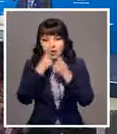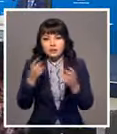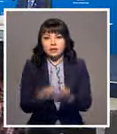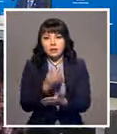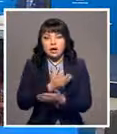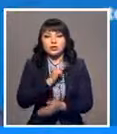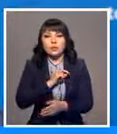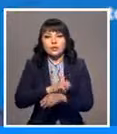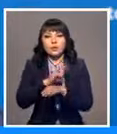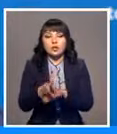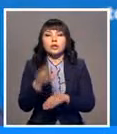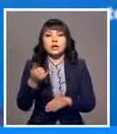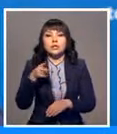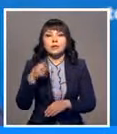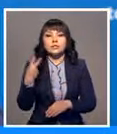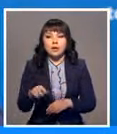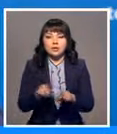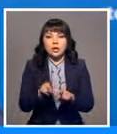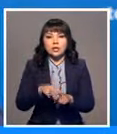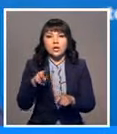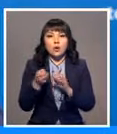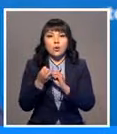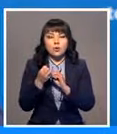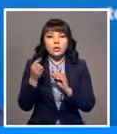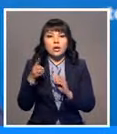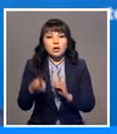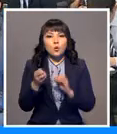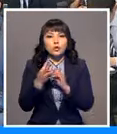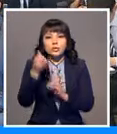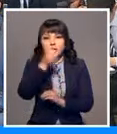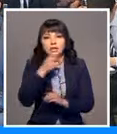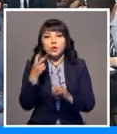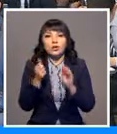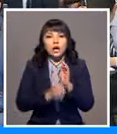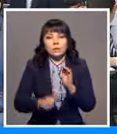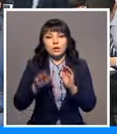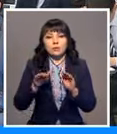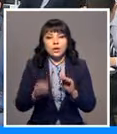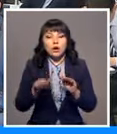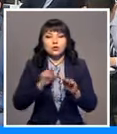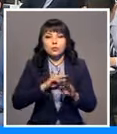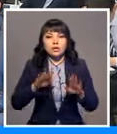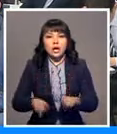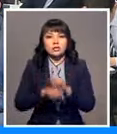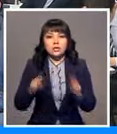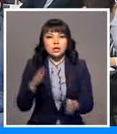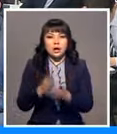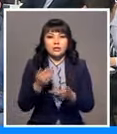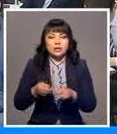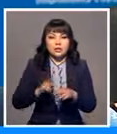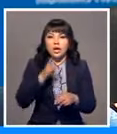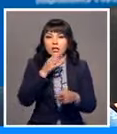2020 бағдарламасы бойынша 2010-14 жылдар аралығында 260 мың жұмыс орны ашылған. Депутаттың айтуынша, алдағы уақытта